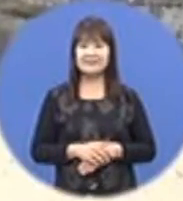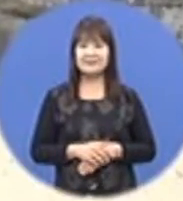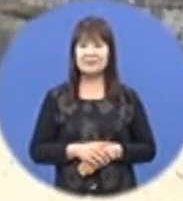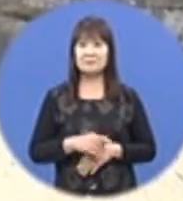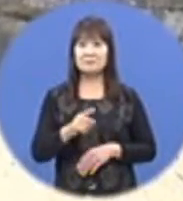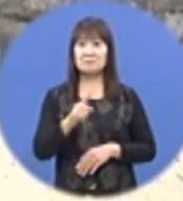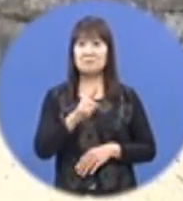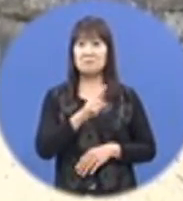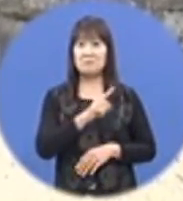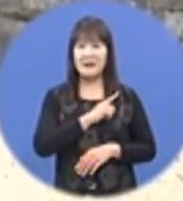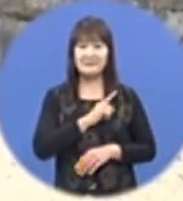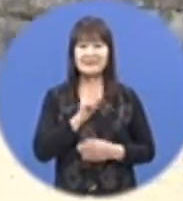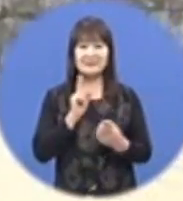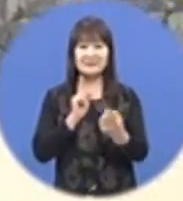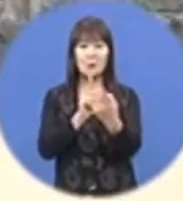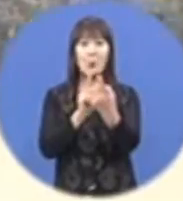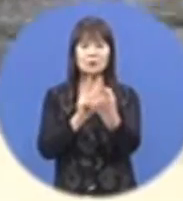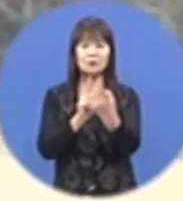まず初めに遭遇したのは、